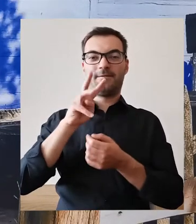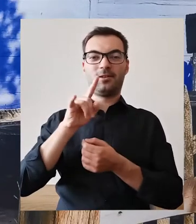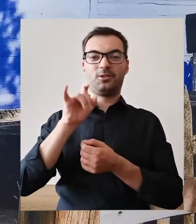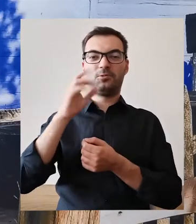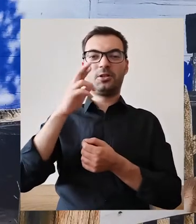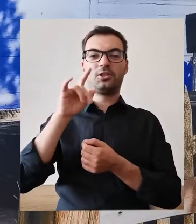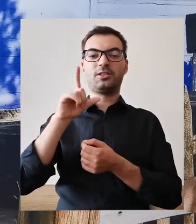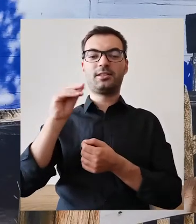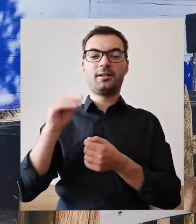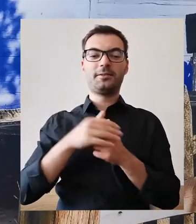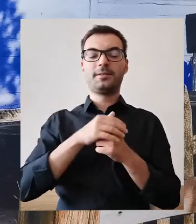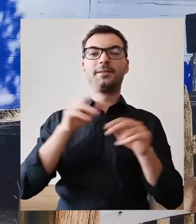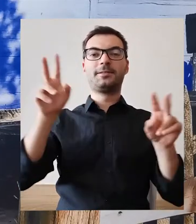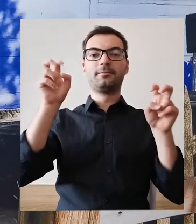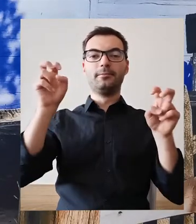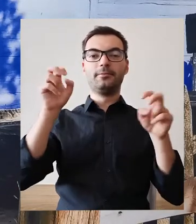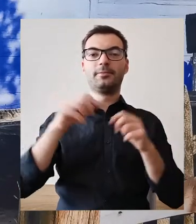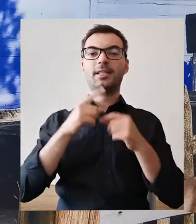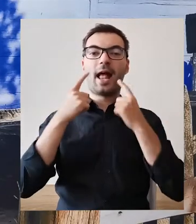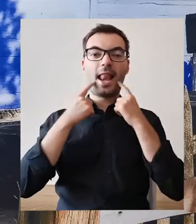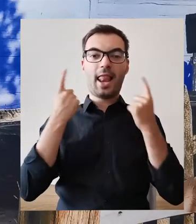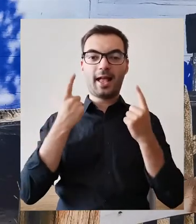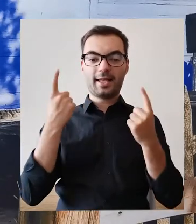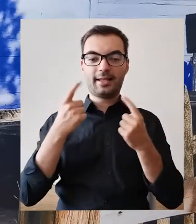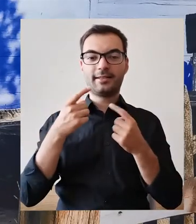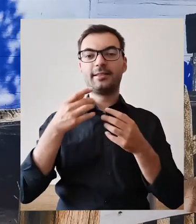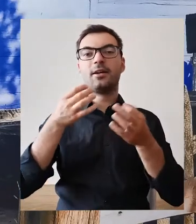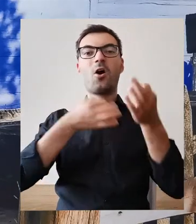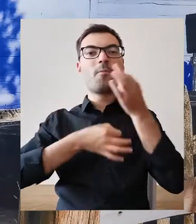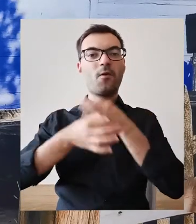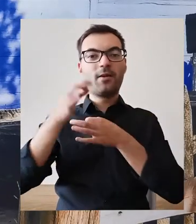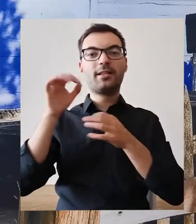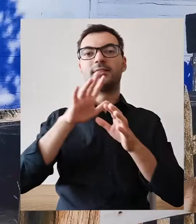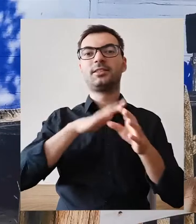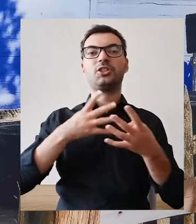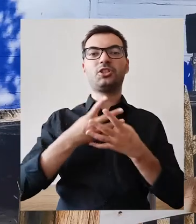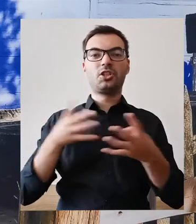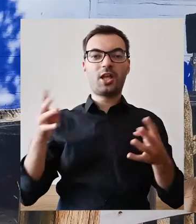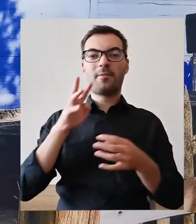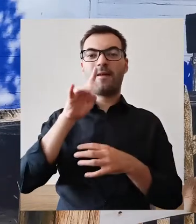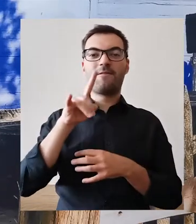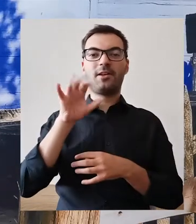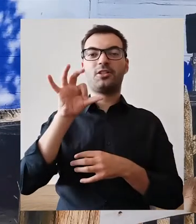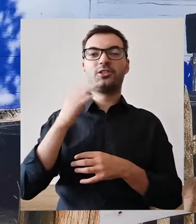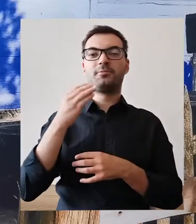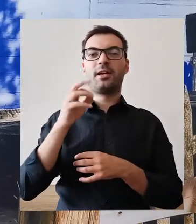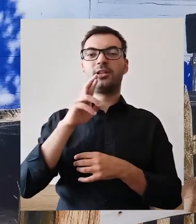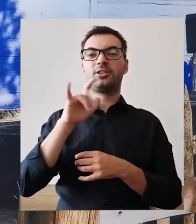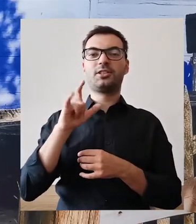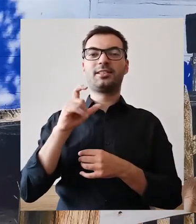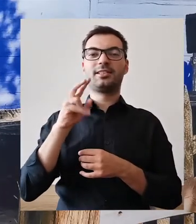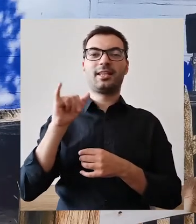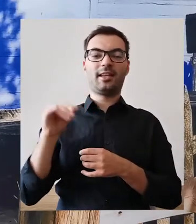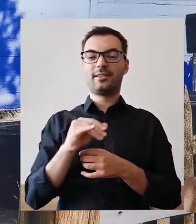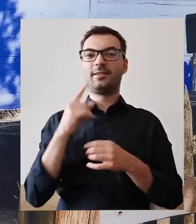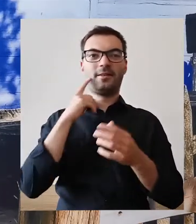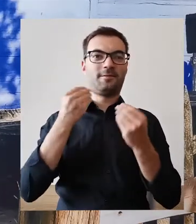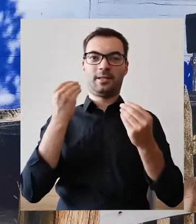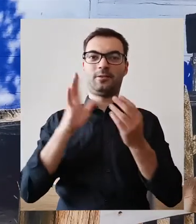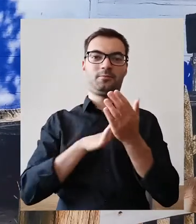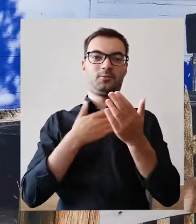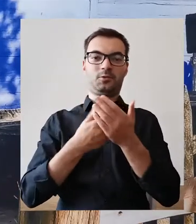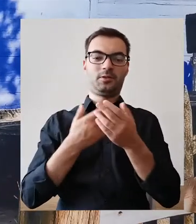nosi ona tytuł legendy podania i przekazuje ziemi bielskiej i to jest kolejny fantastyczny przykład tego